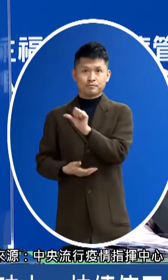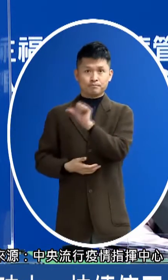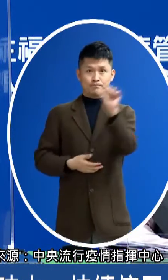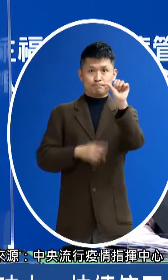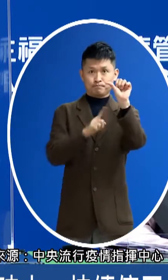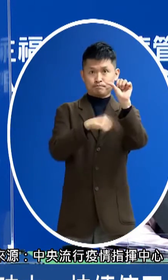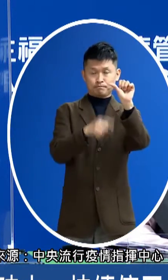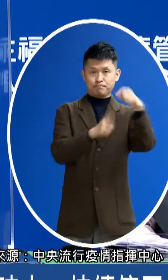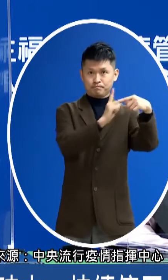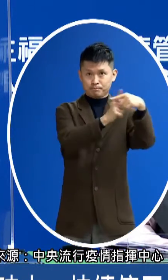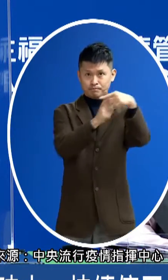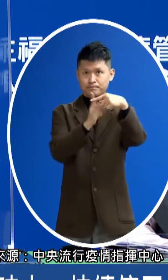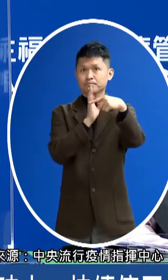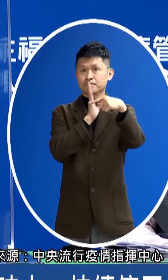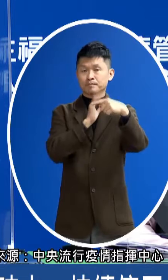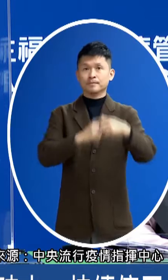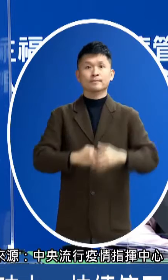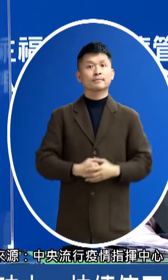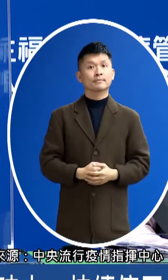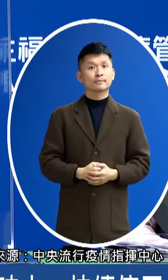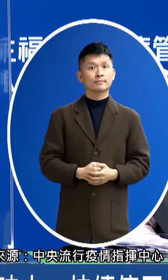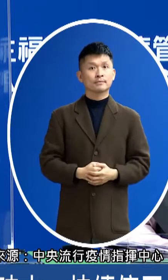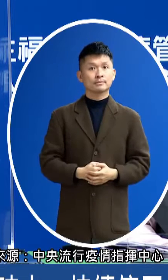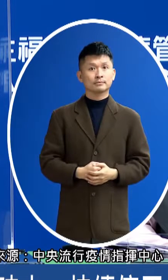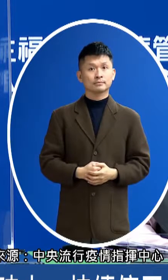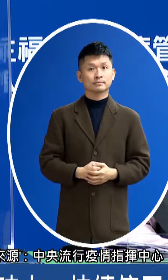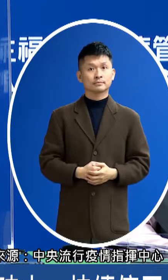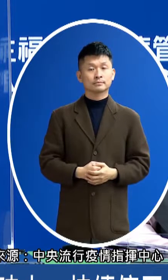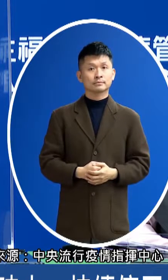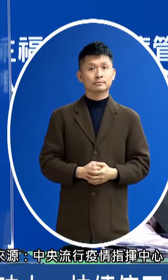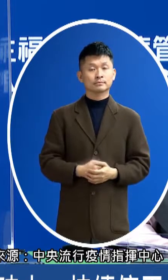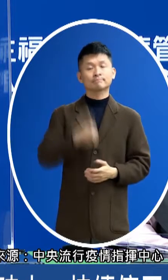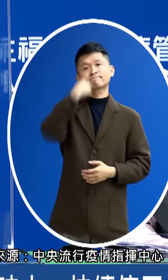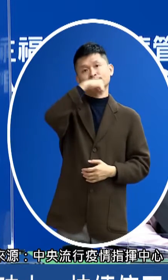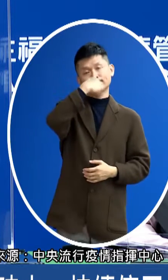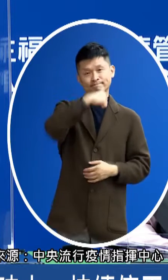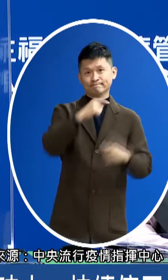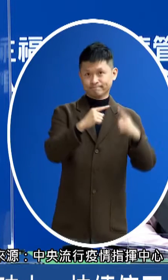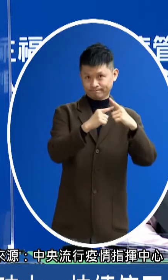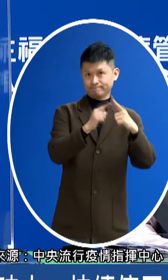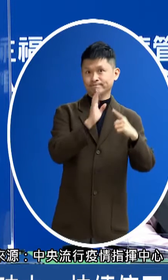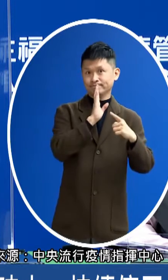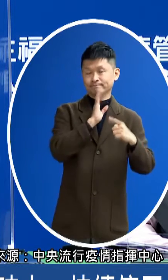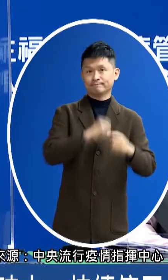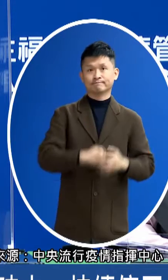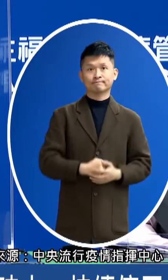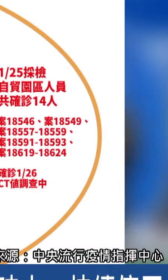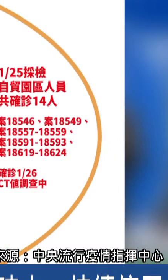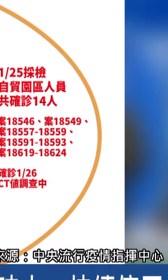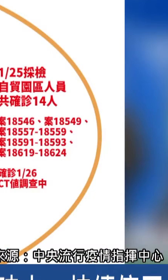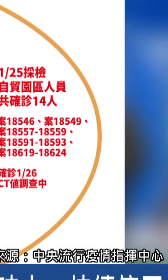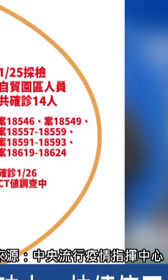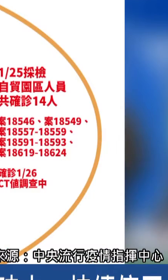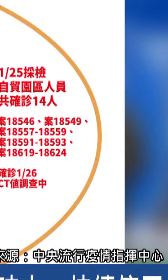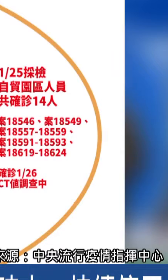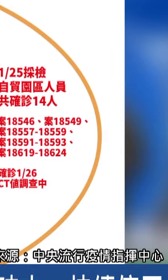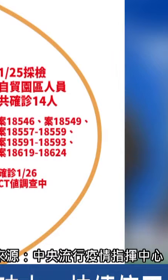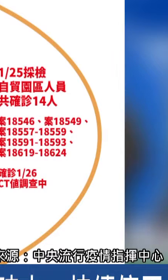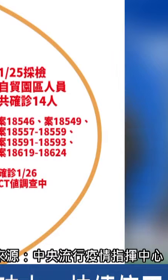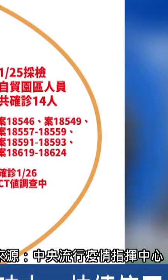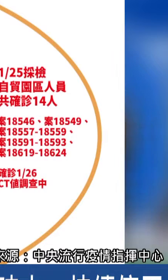26号桃园再新增29例确诊，其中有14例与自贸园区相关。指挥官陈时中表示，远雄自贸园